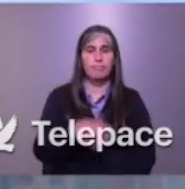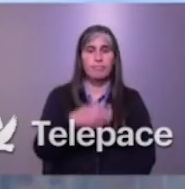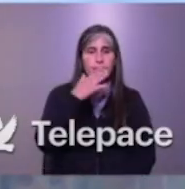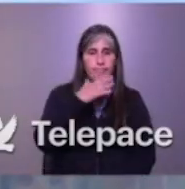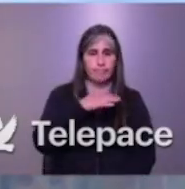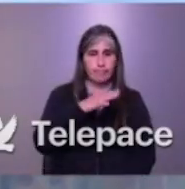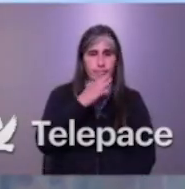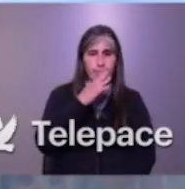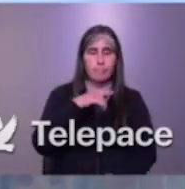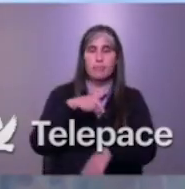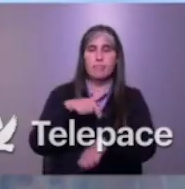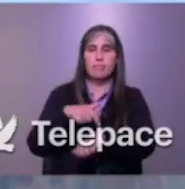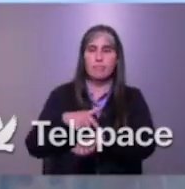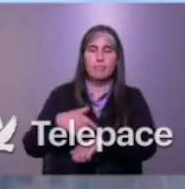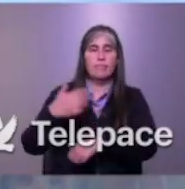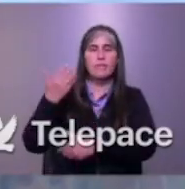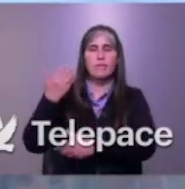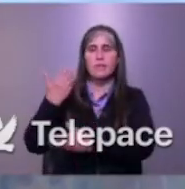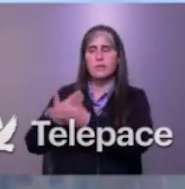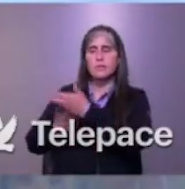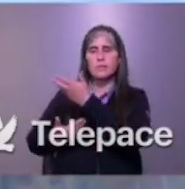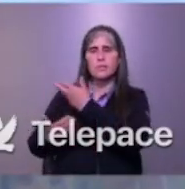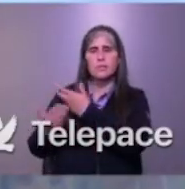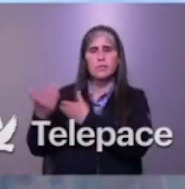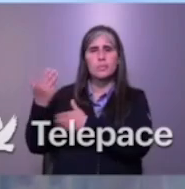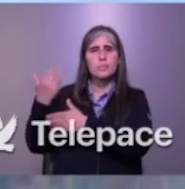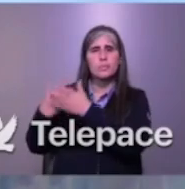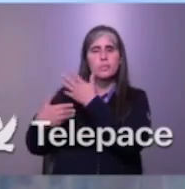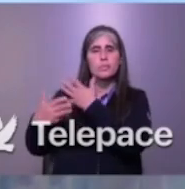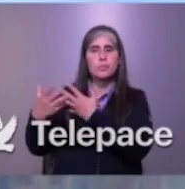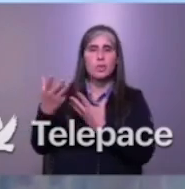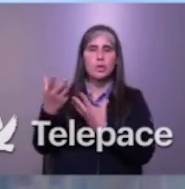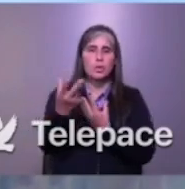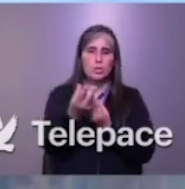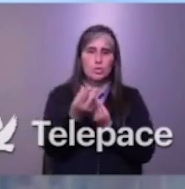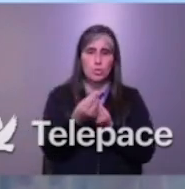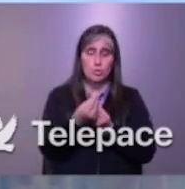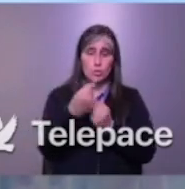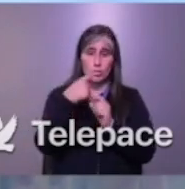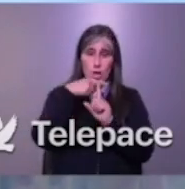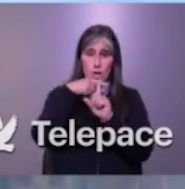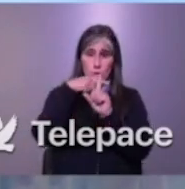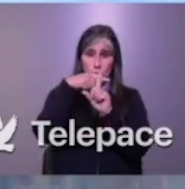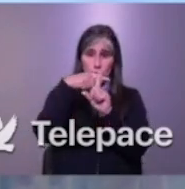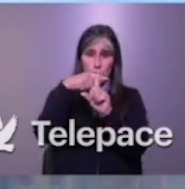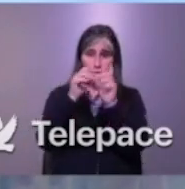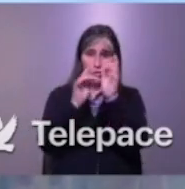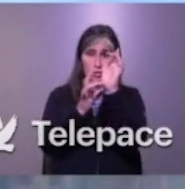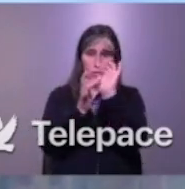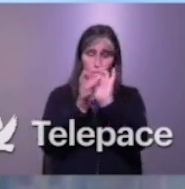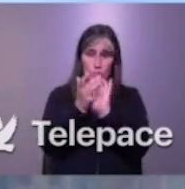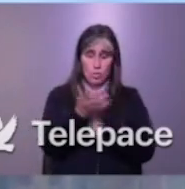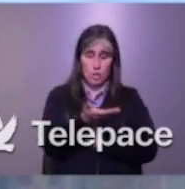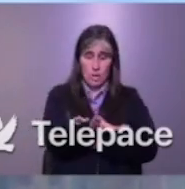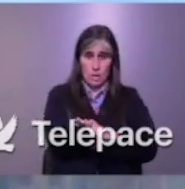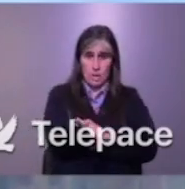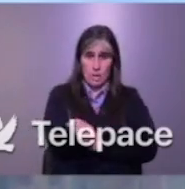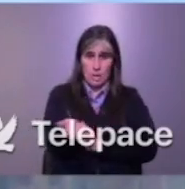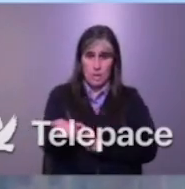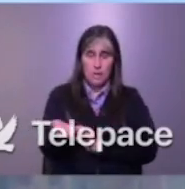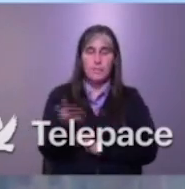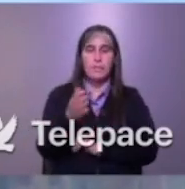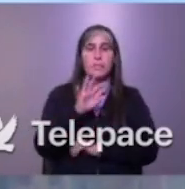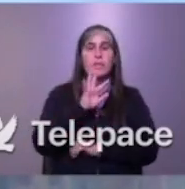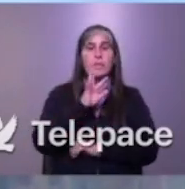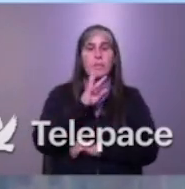Naquele tempo, in quell'ora stavano presso la croce di Gesù sua madre,